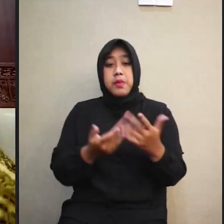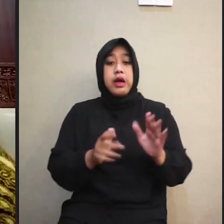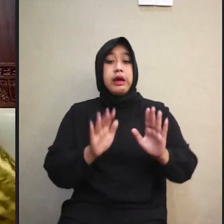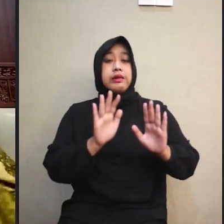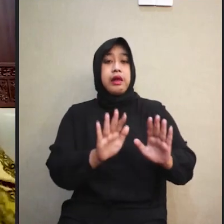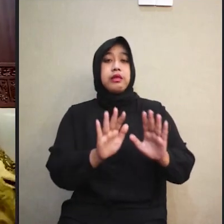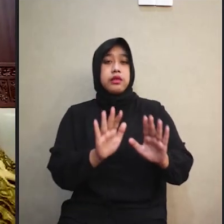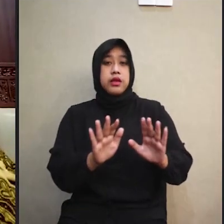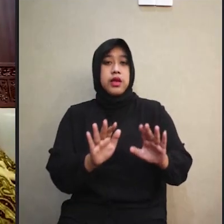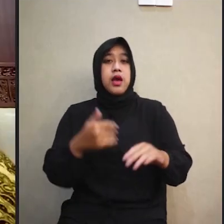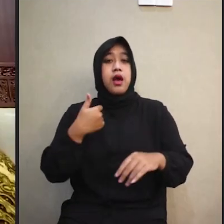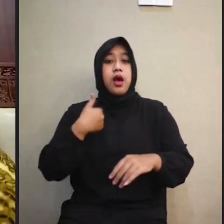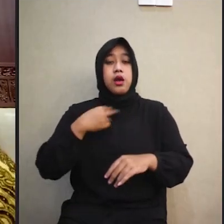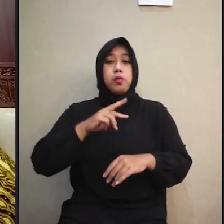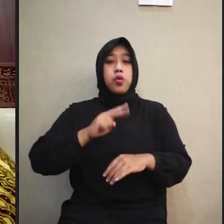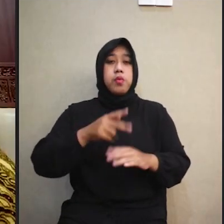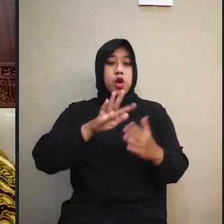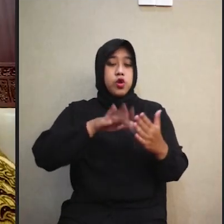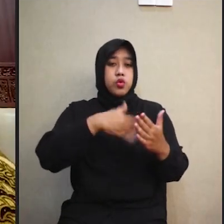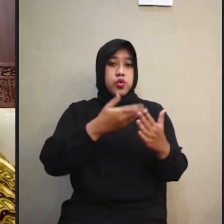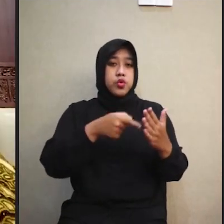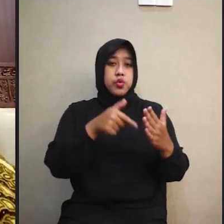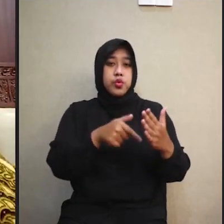ada perubahan kurikulum